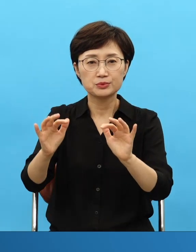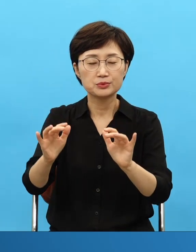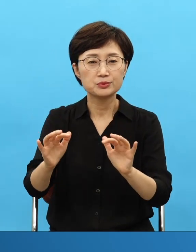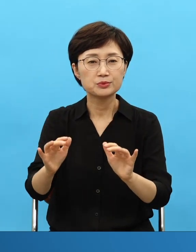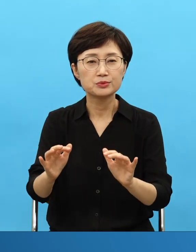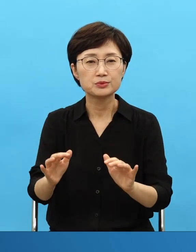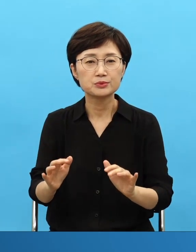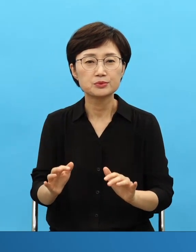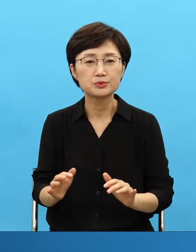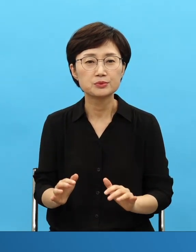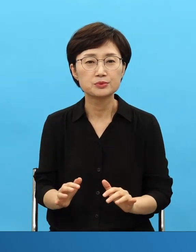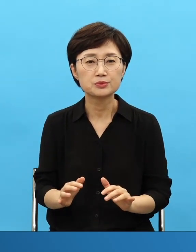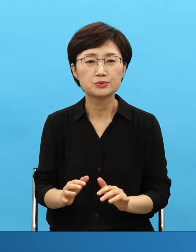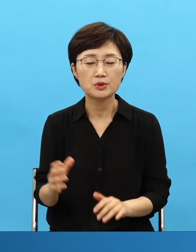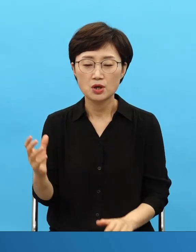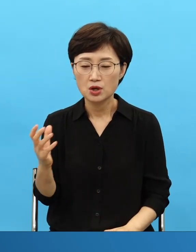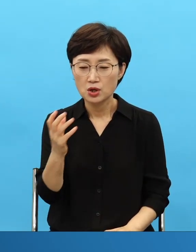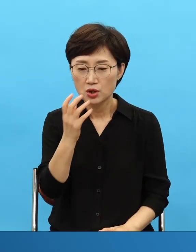내리네.